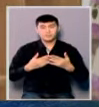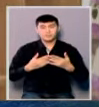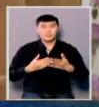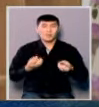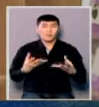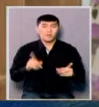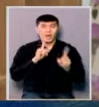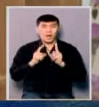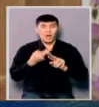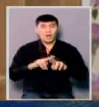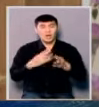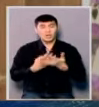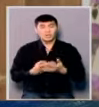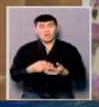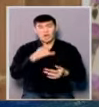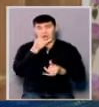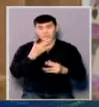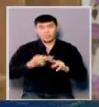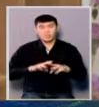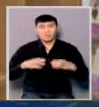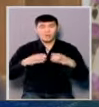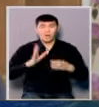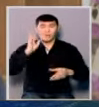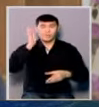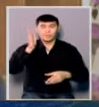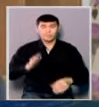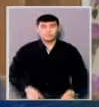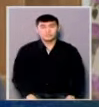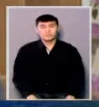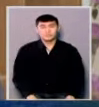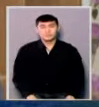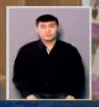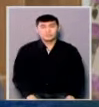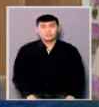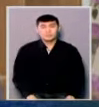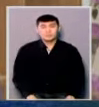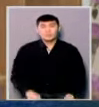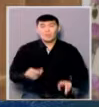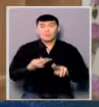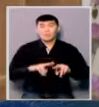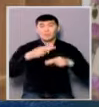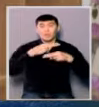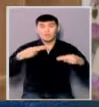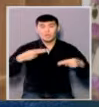дөңгелек үстелдің көлемімен жеткізе алмаймыз. Сондықтан да болашақта осы тақырыпта